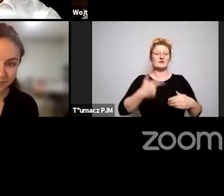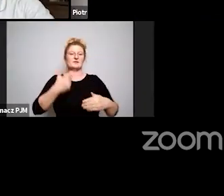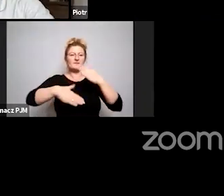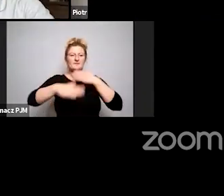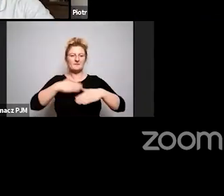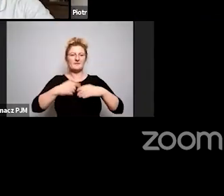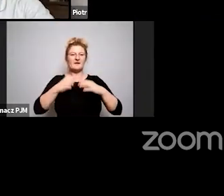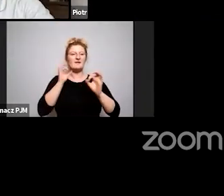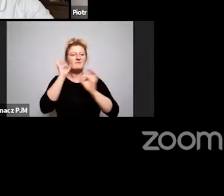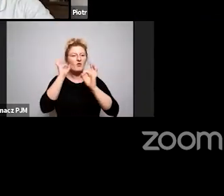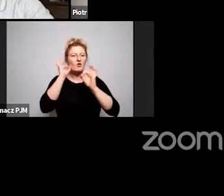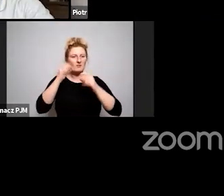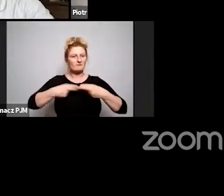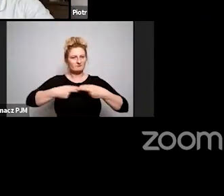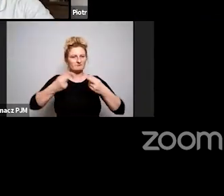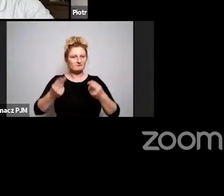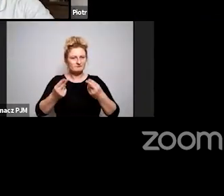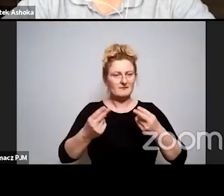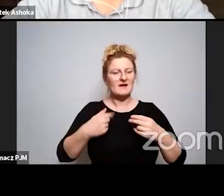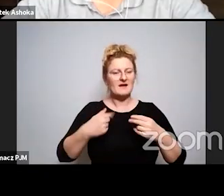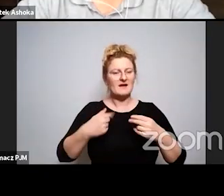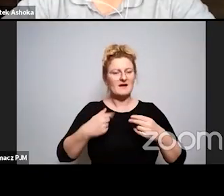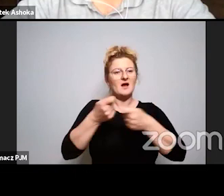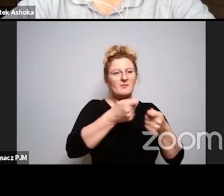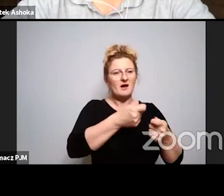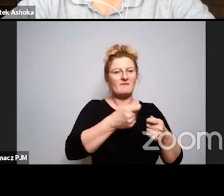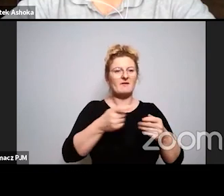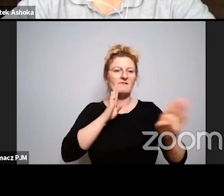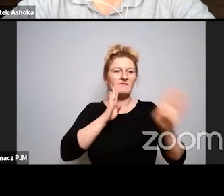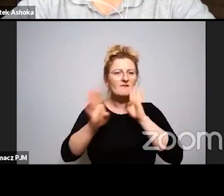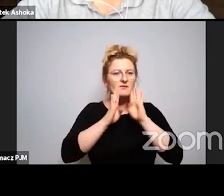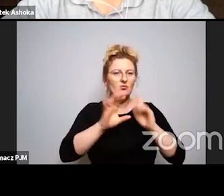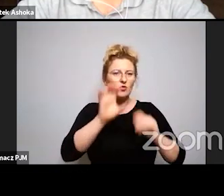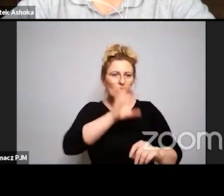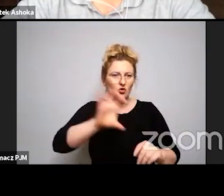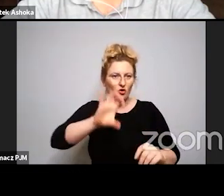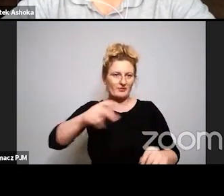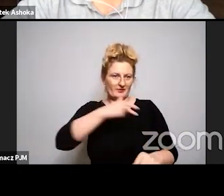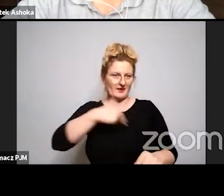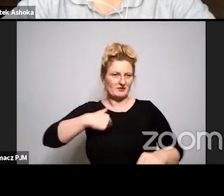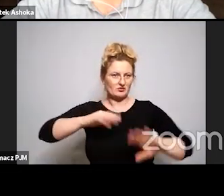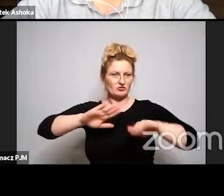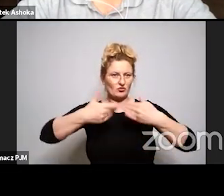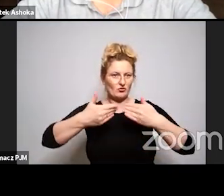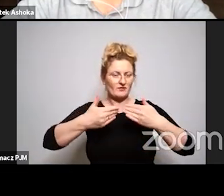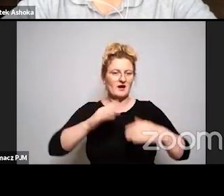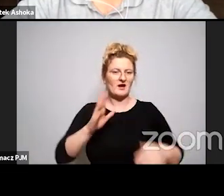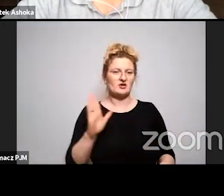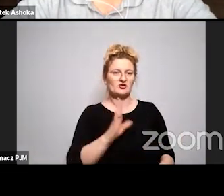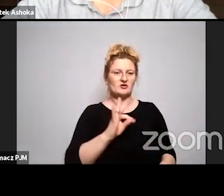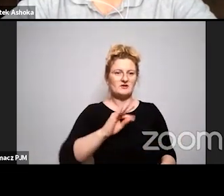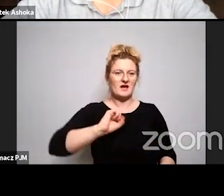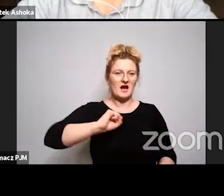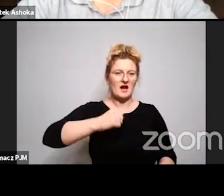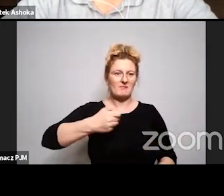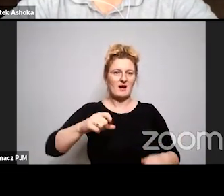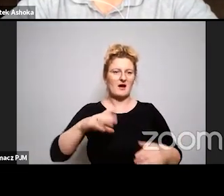tak informacyjnie jeszcze zachęcam do śledzenia naszej strony na Facebooku Sztama w edukacji na rzecz